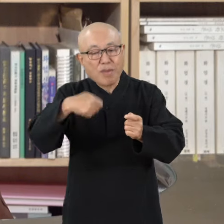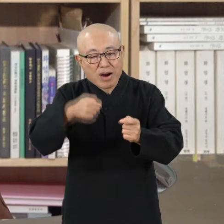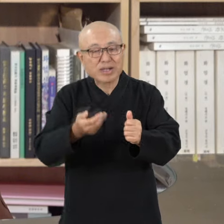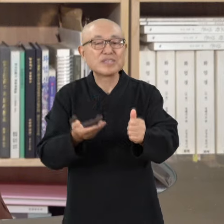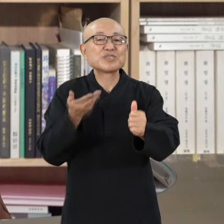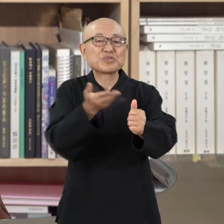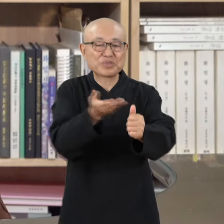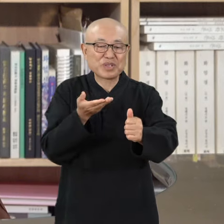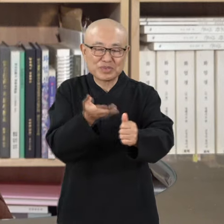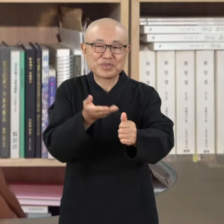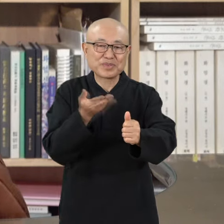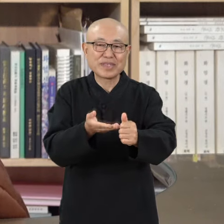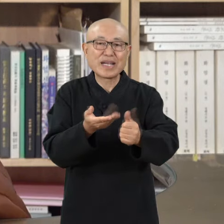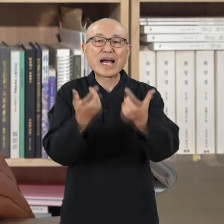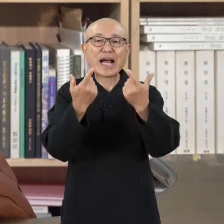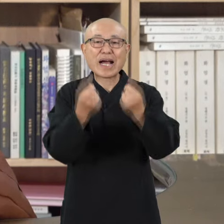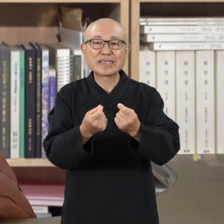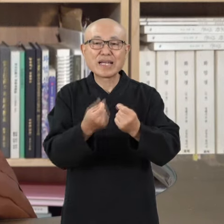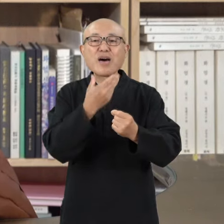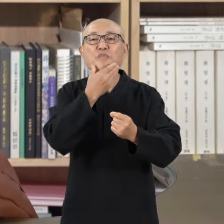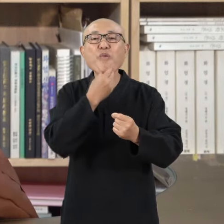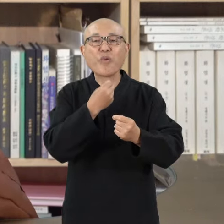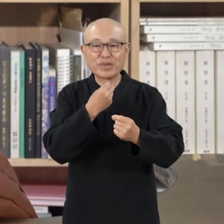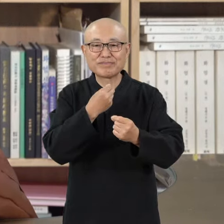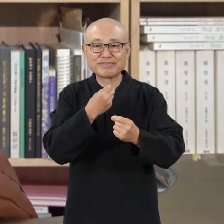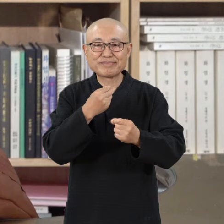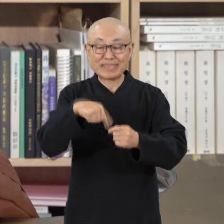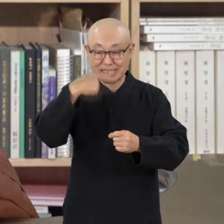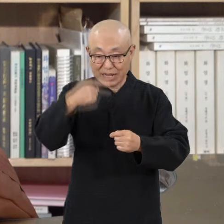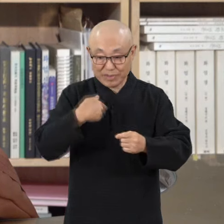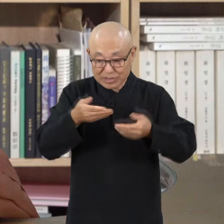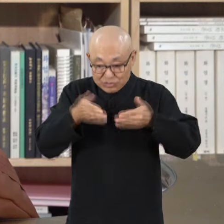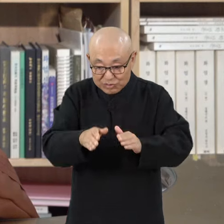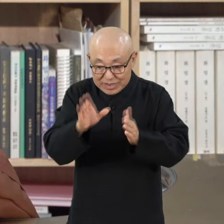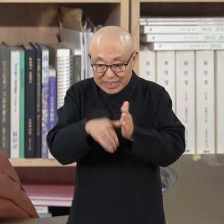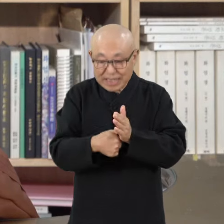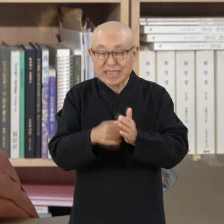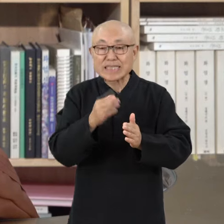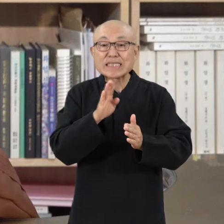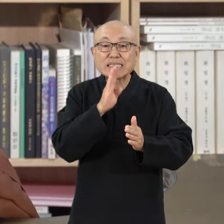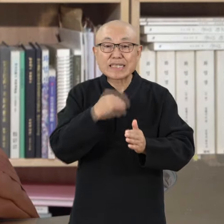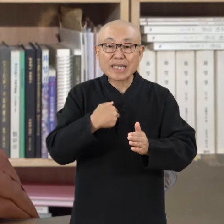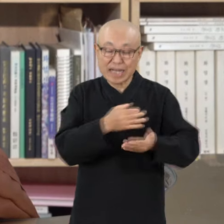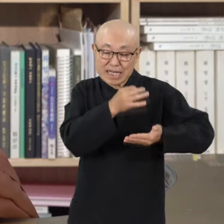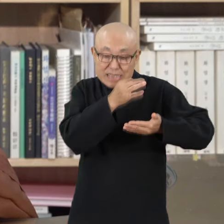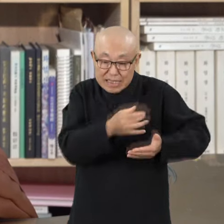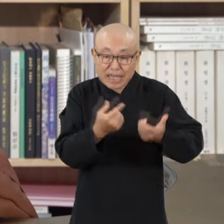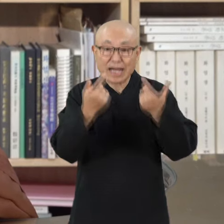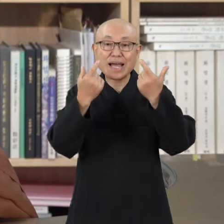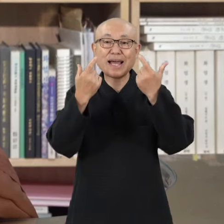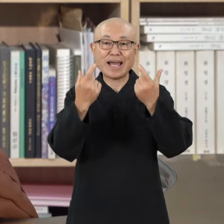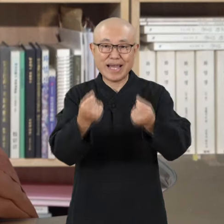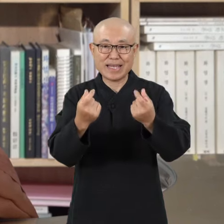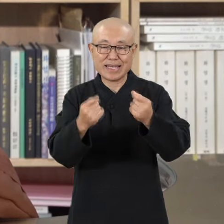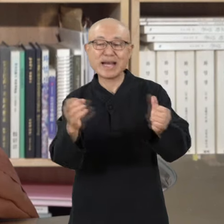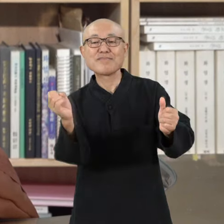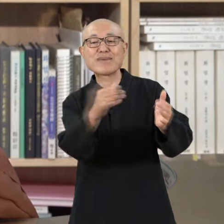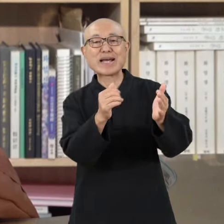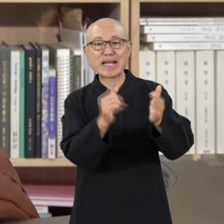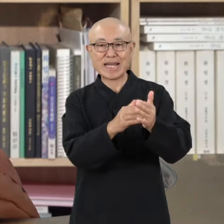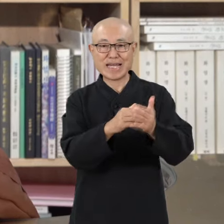먹이를 준 그런 것들이 이제 다음 생에 진정한 나의 재산으로 돌아올 것입니다